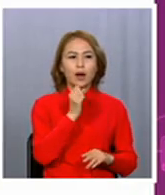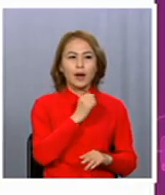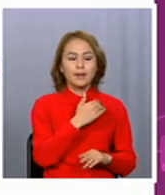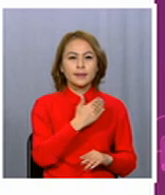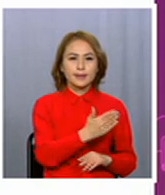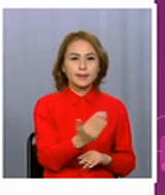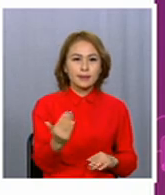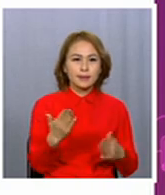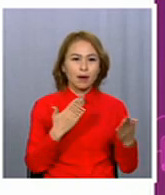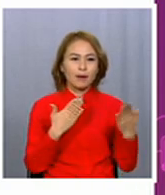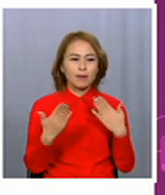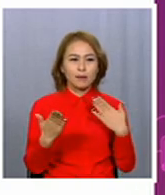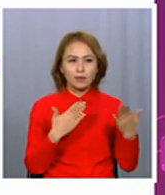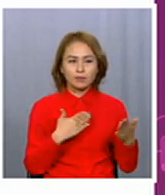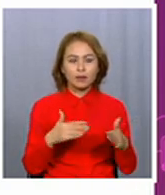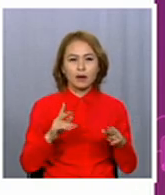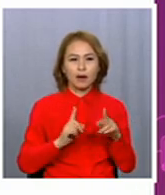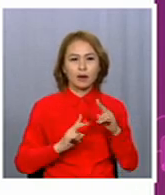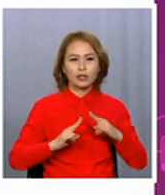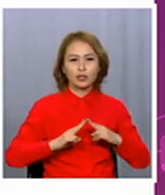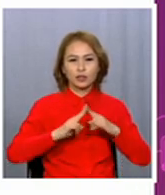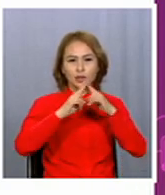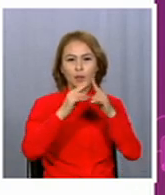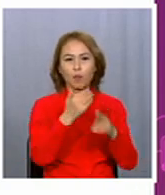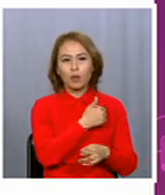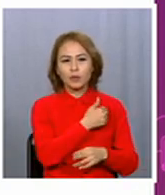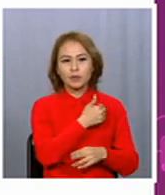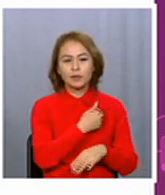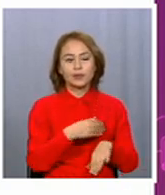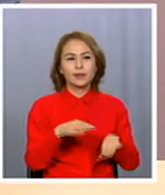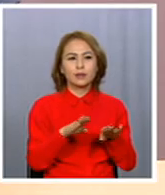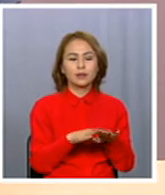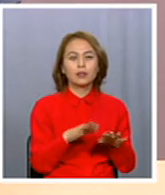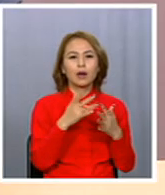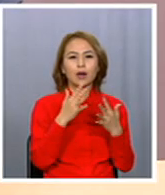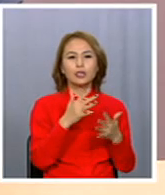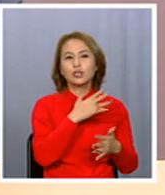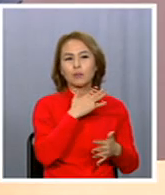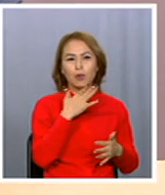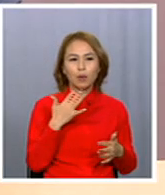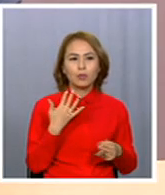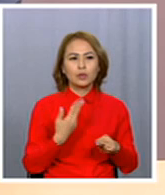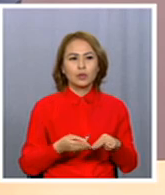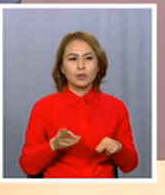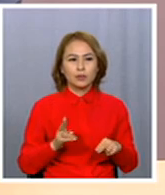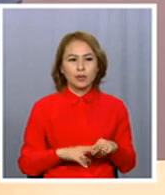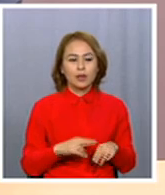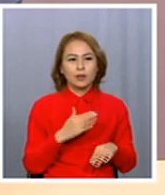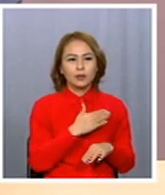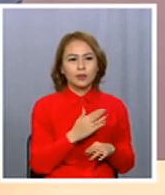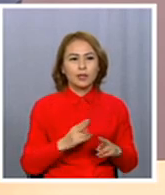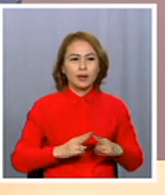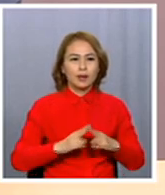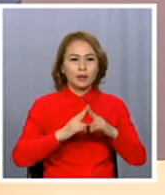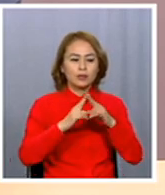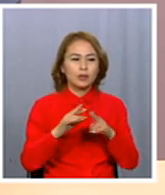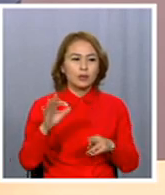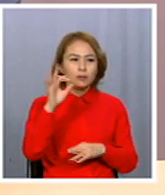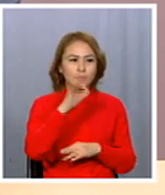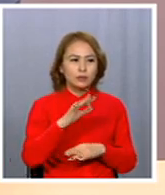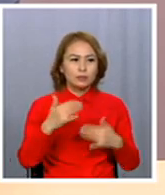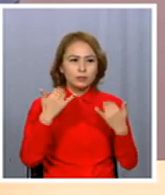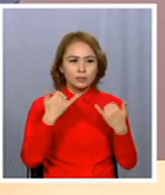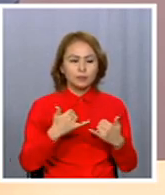сендердің араларыңда ғарышкер болғысы келетін балалар қаншама. Олай болса, осы ғарыш әлемі жайлы бүгін